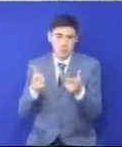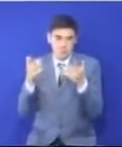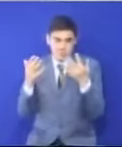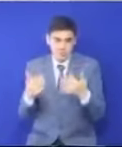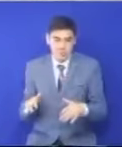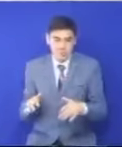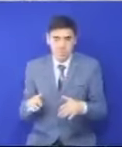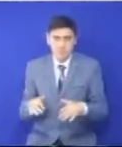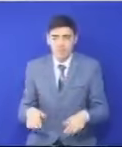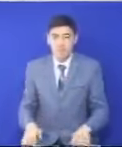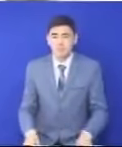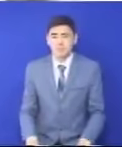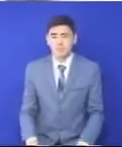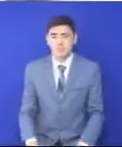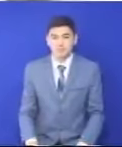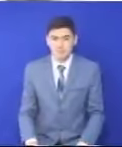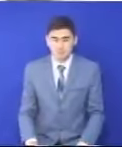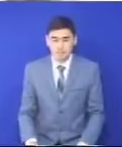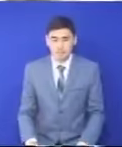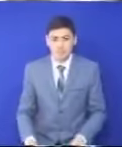нысандар жылуға